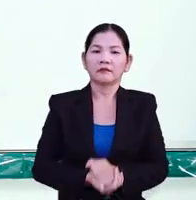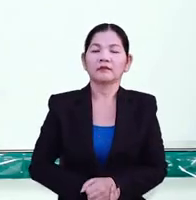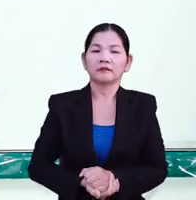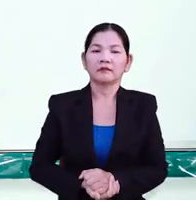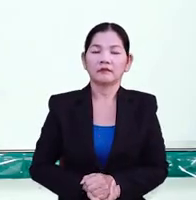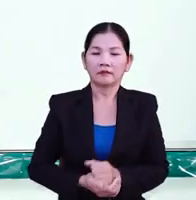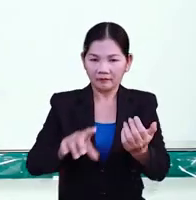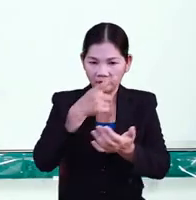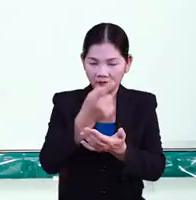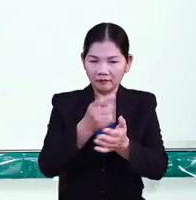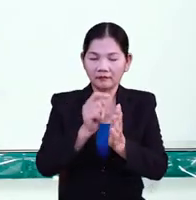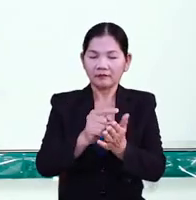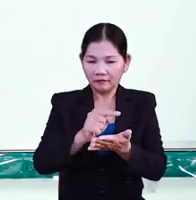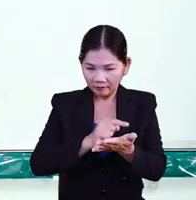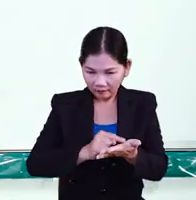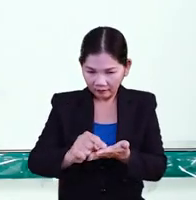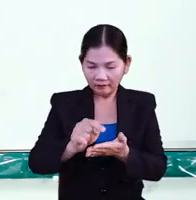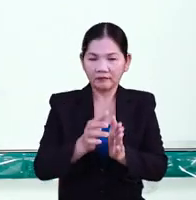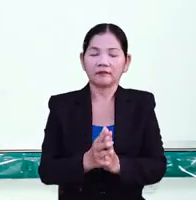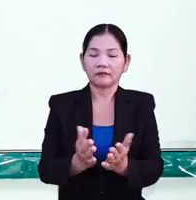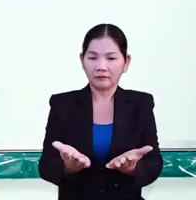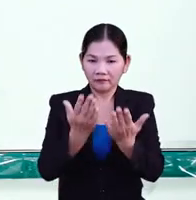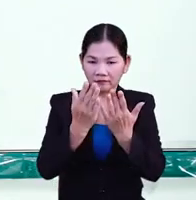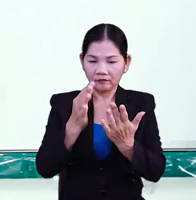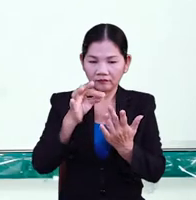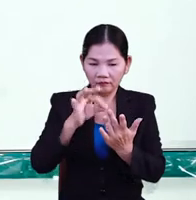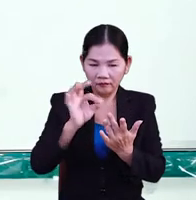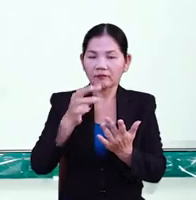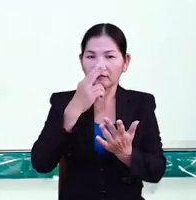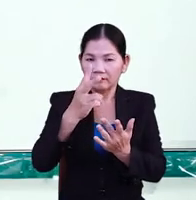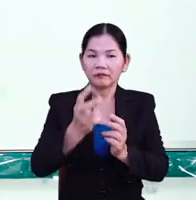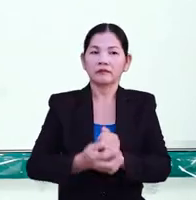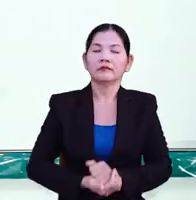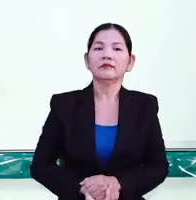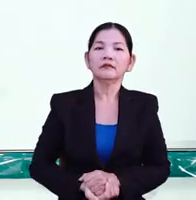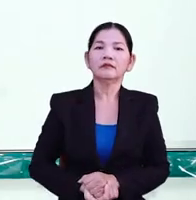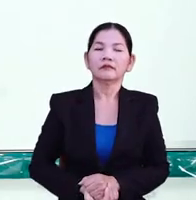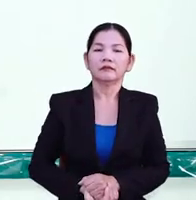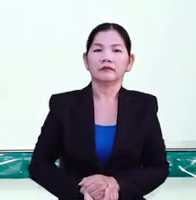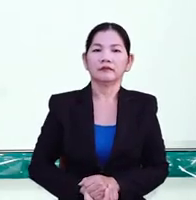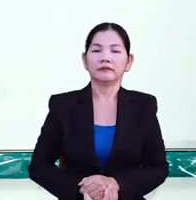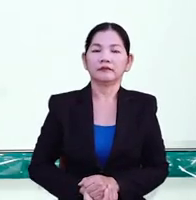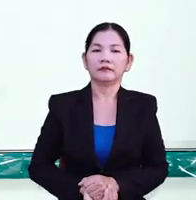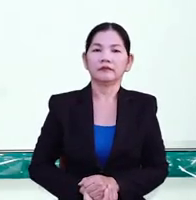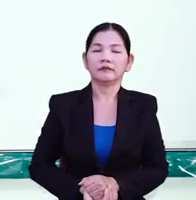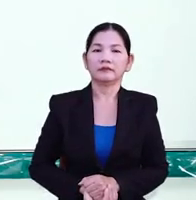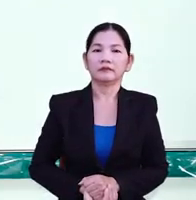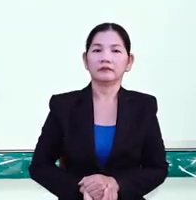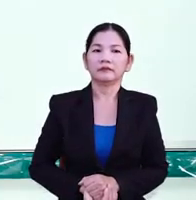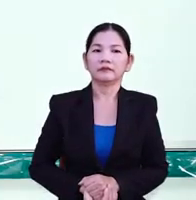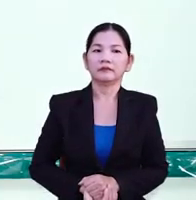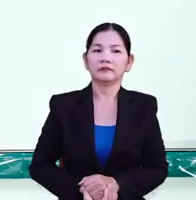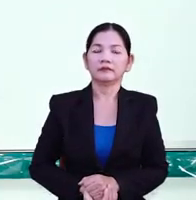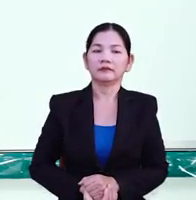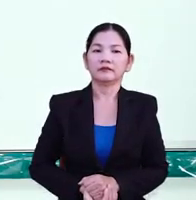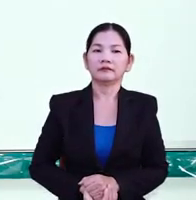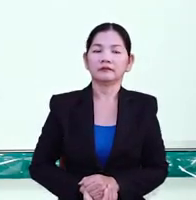ចូលរួមកែចាក៏ដូចជាផ្ទៀងផ្ទាត់ជាមួយអ្នកគ្រូទាំងអស់គ្នាណាកូនណាចាតោះ